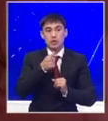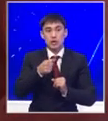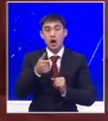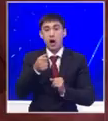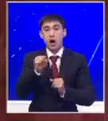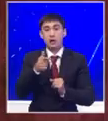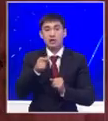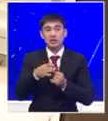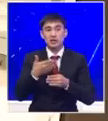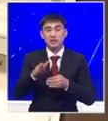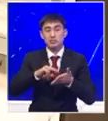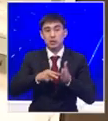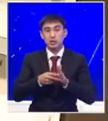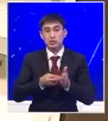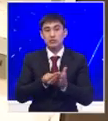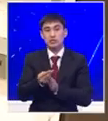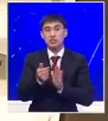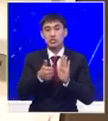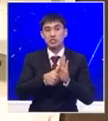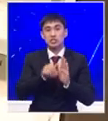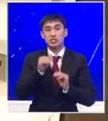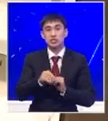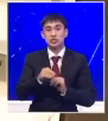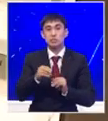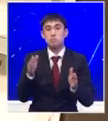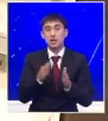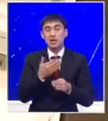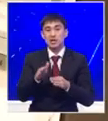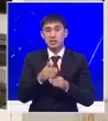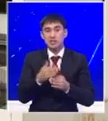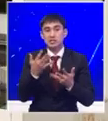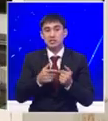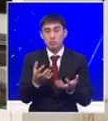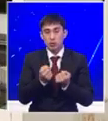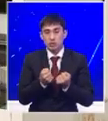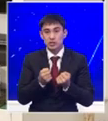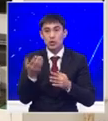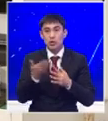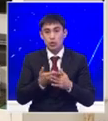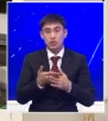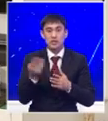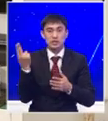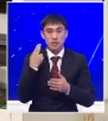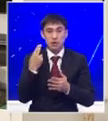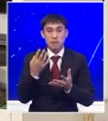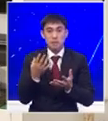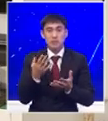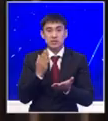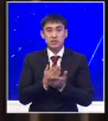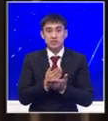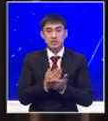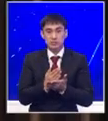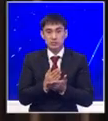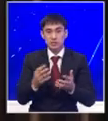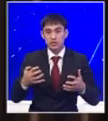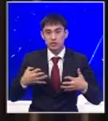кредитной корпорации планируется выдать около 6.000 микрокредитов среди получателей льготных займов преобладают сферы